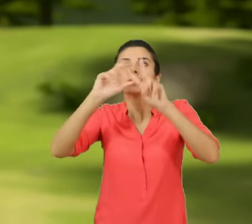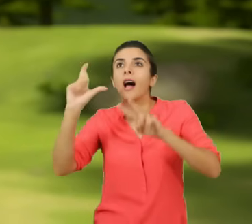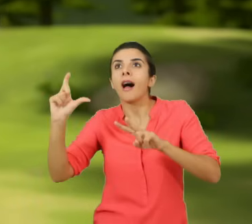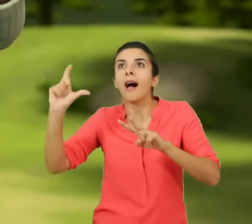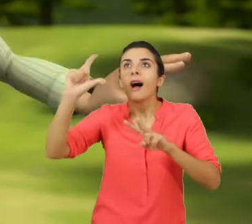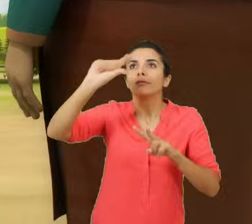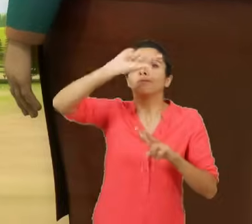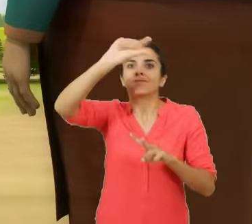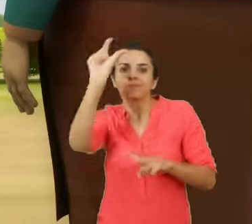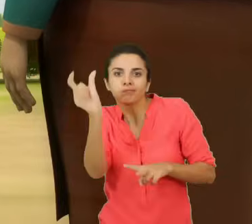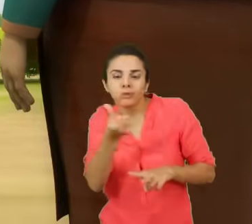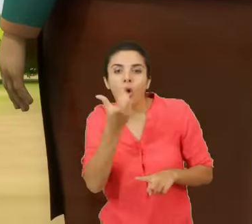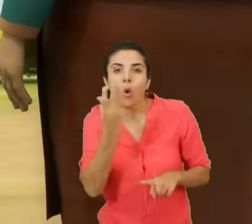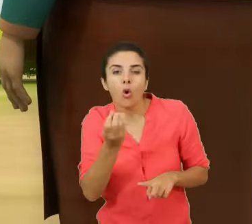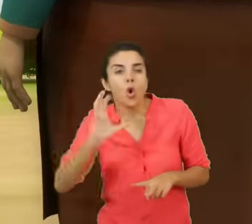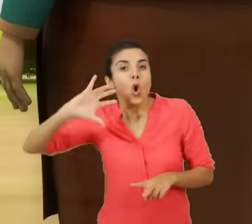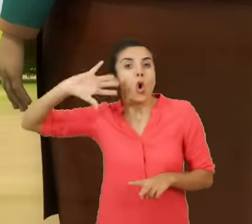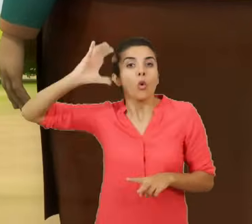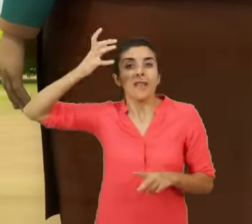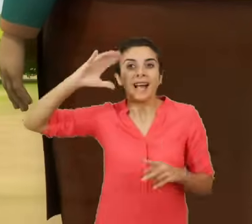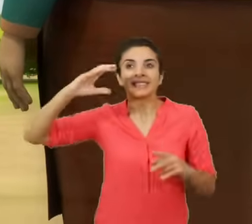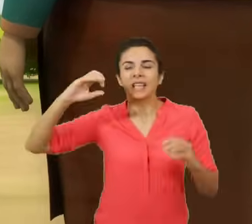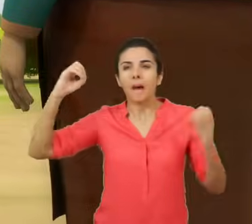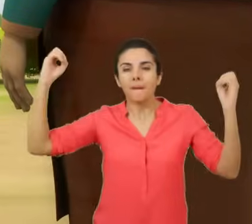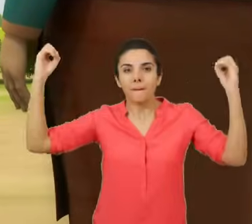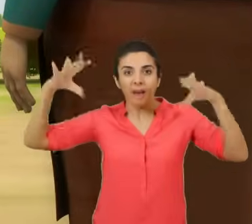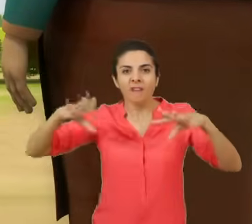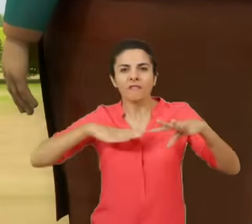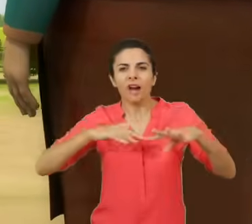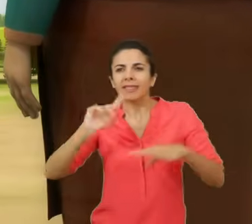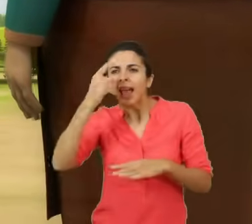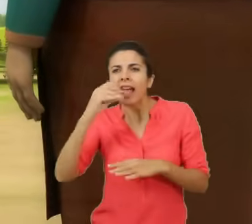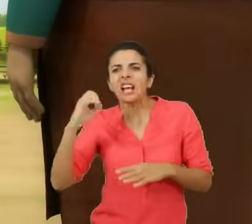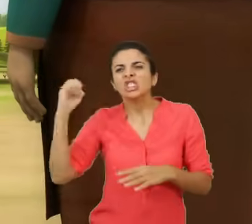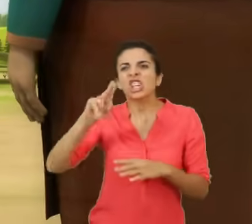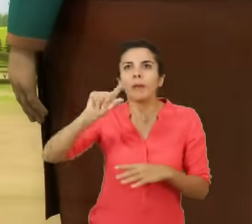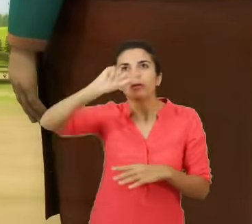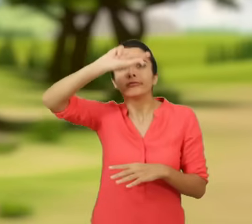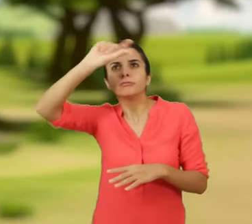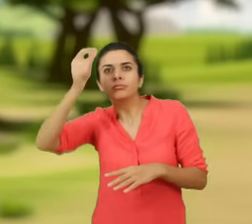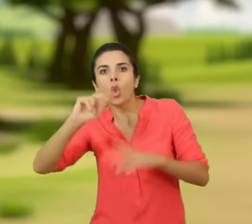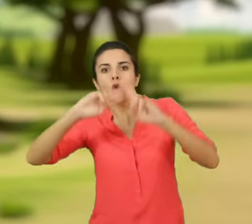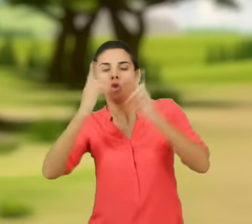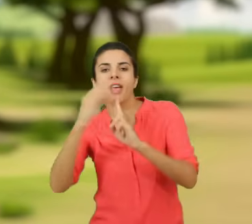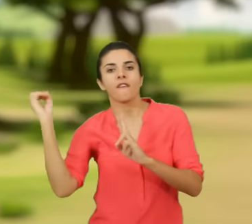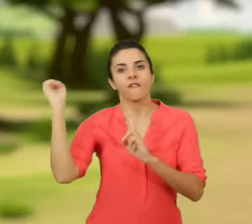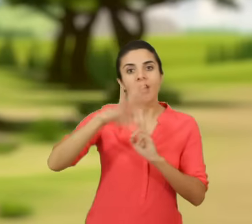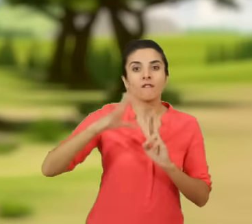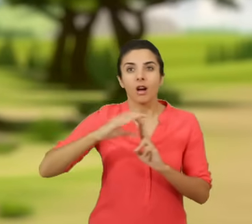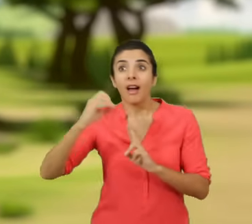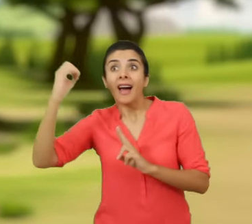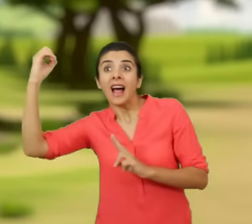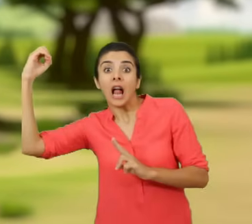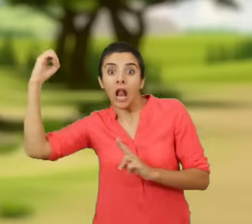biçiminde dizilir. Ve güneşin ışıklarını tek ışın demeti halinde dünyamıza yol. O ışınlar kime